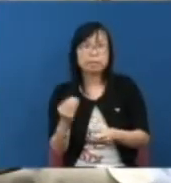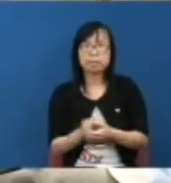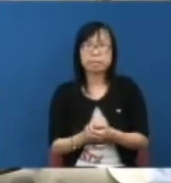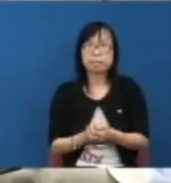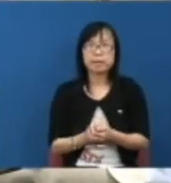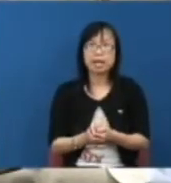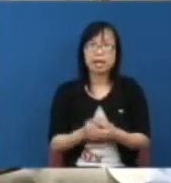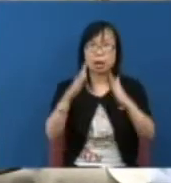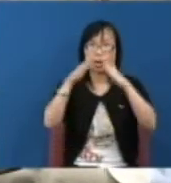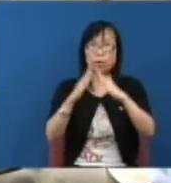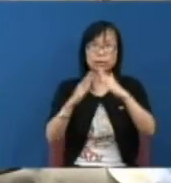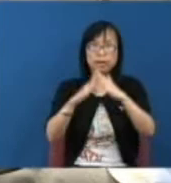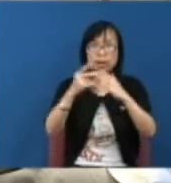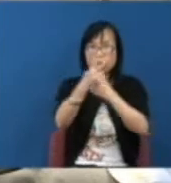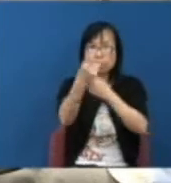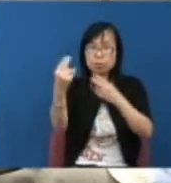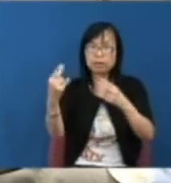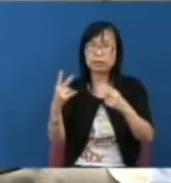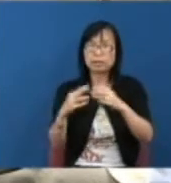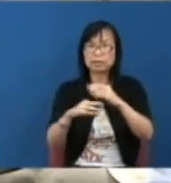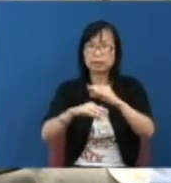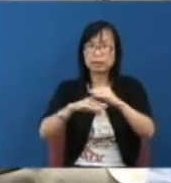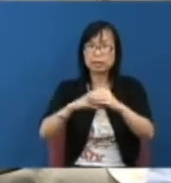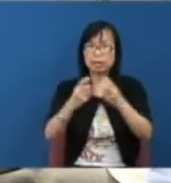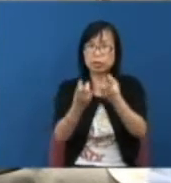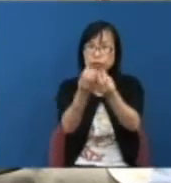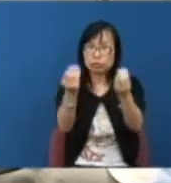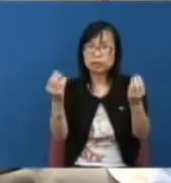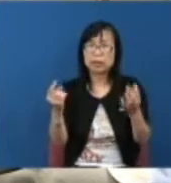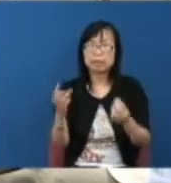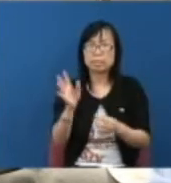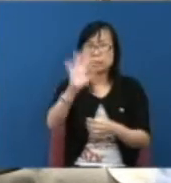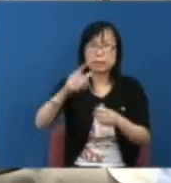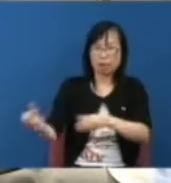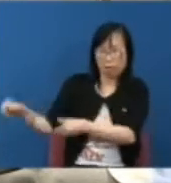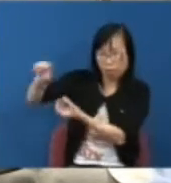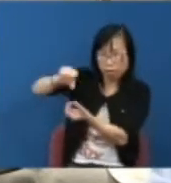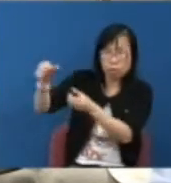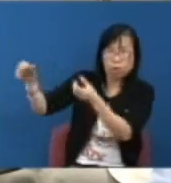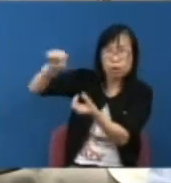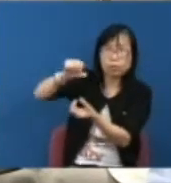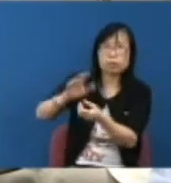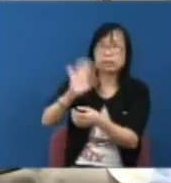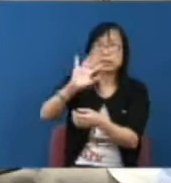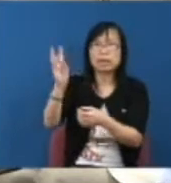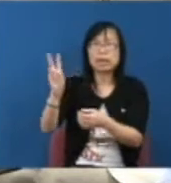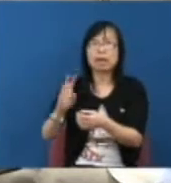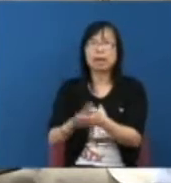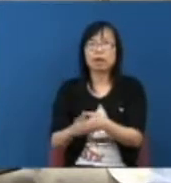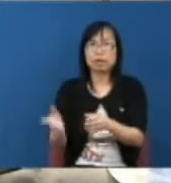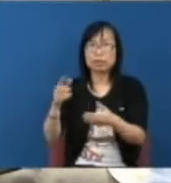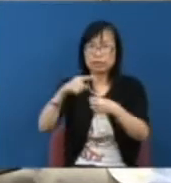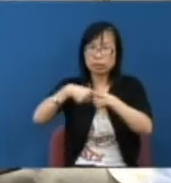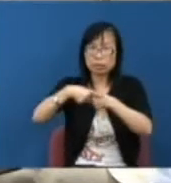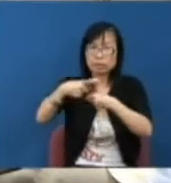套屋頂嘅綠色嘅種植方法咧，其實你可以唔需要淋水嘅。你知道初初第一年咧，你擺咗啲水落